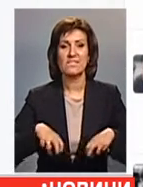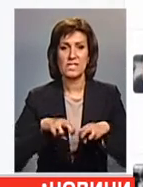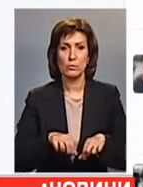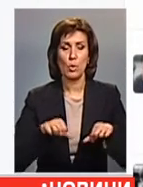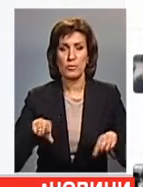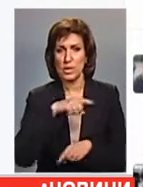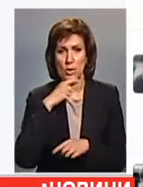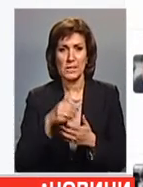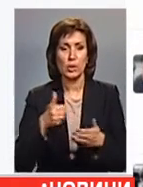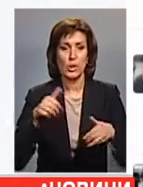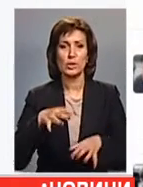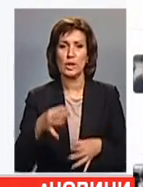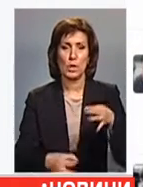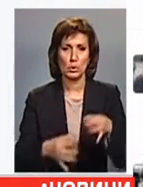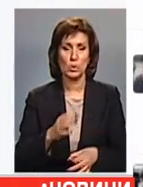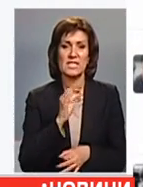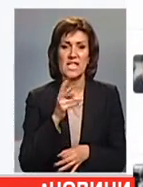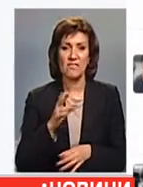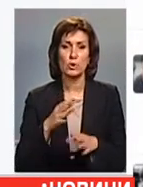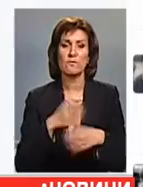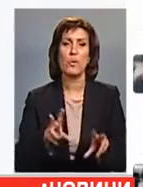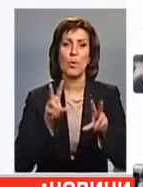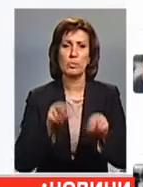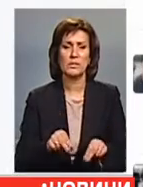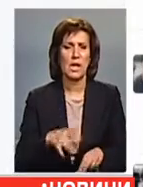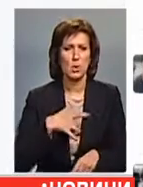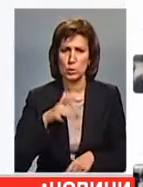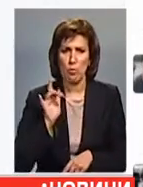Росії ще до рішення суду Савченко вже пообіцяли суворий вирок.